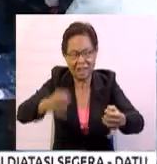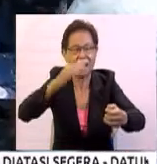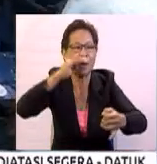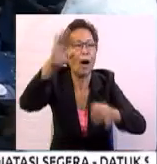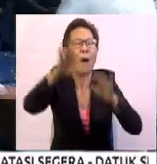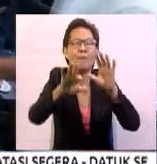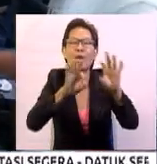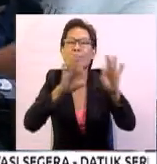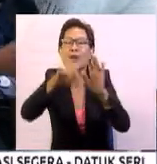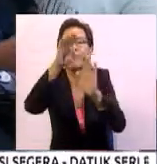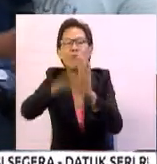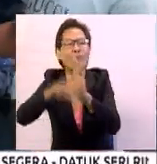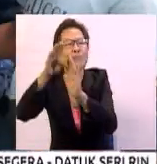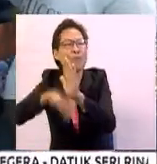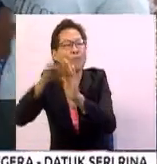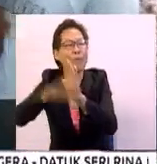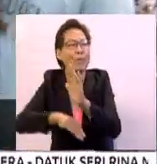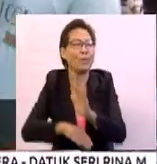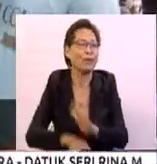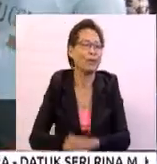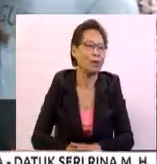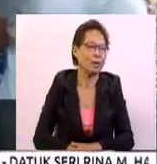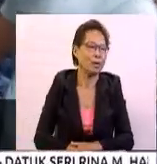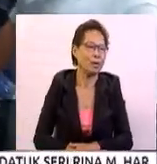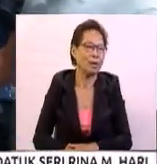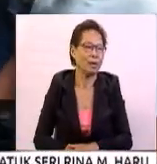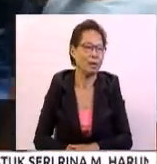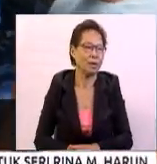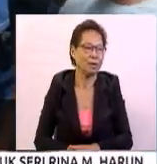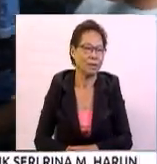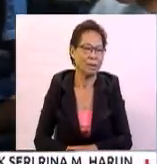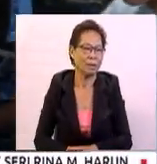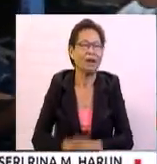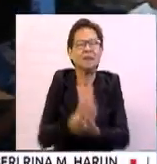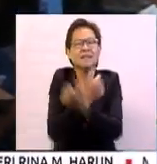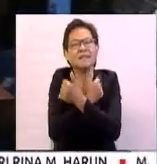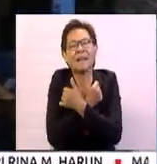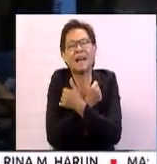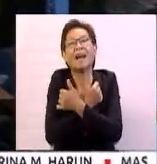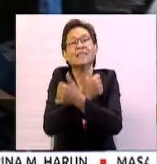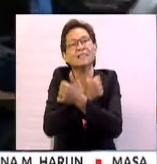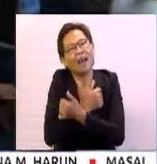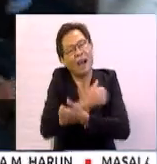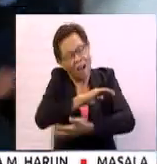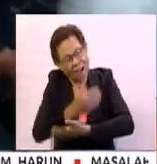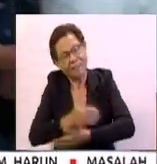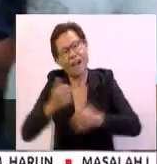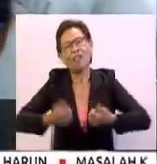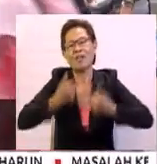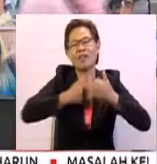Pilih, murah kan? Oh, sayang anak, pilih,